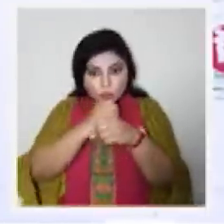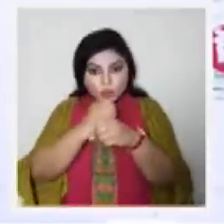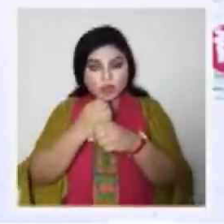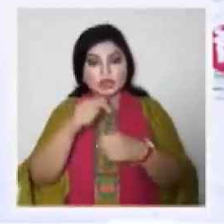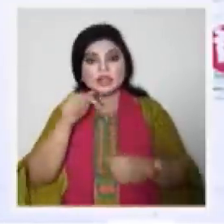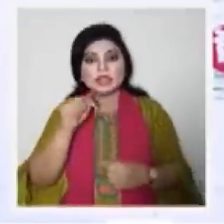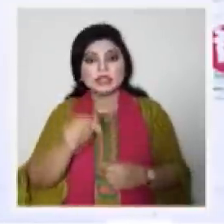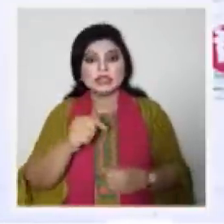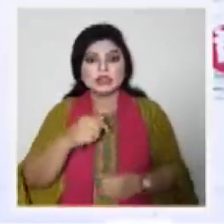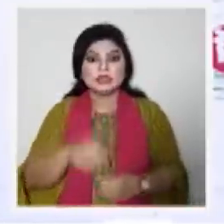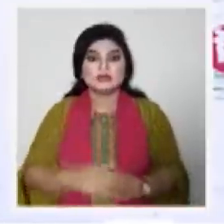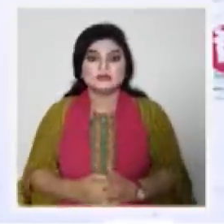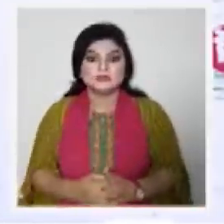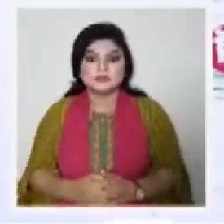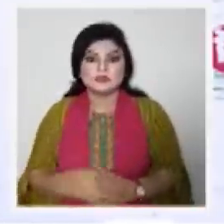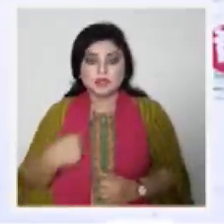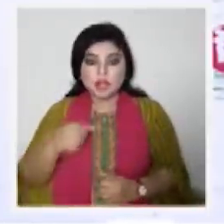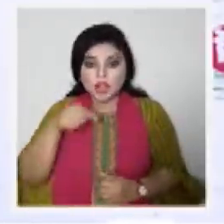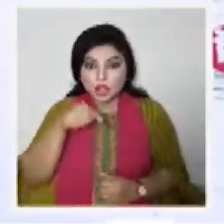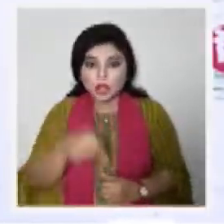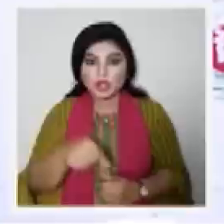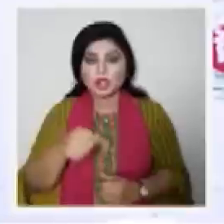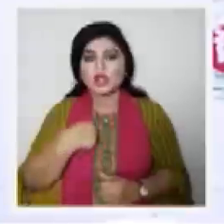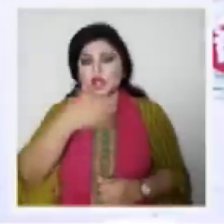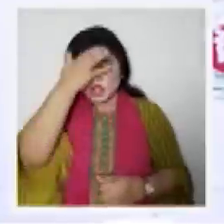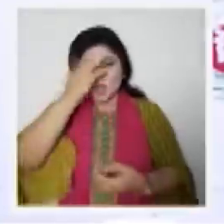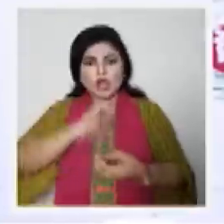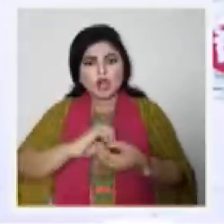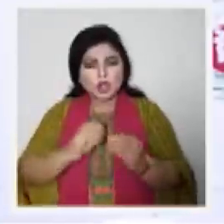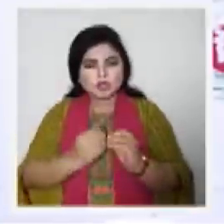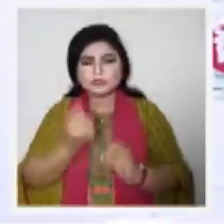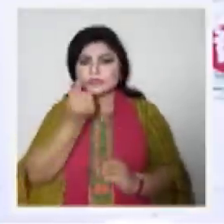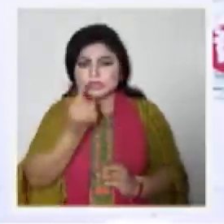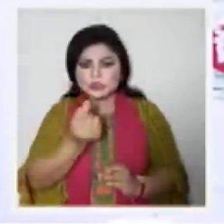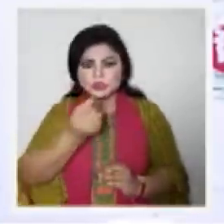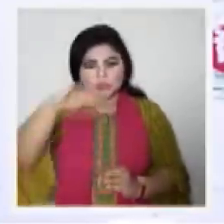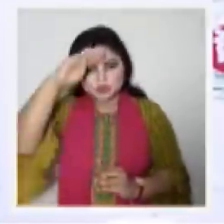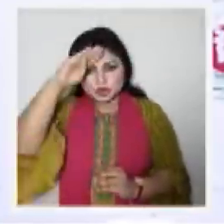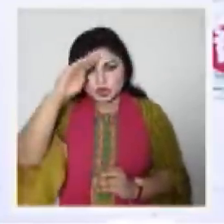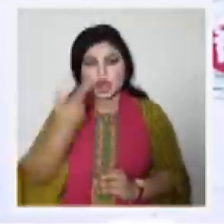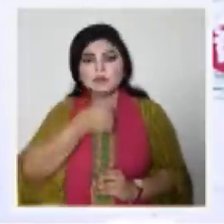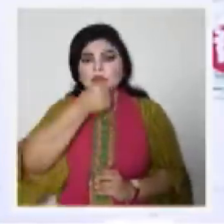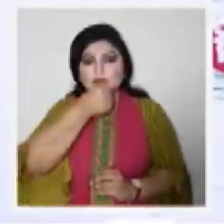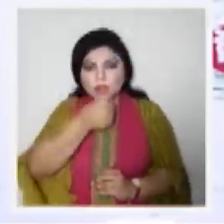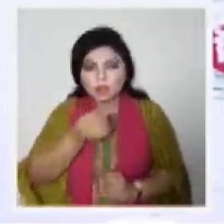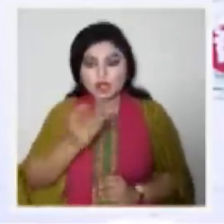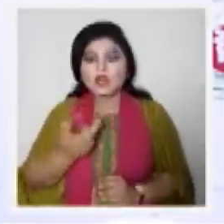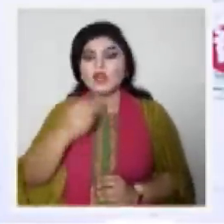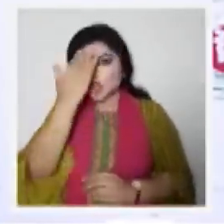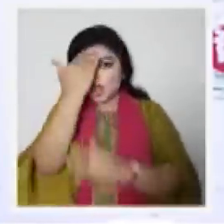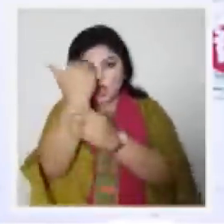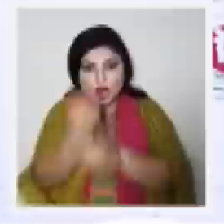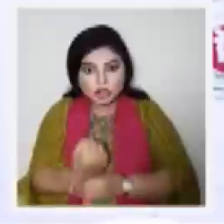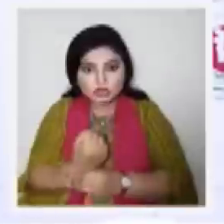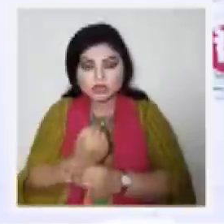পরীক্ষাগারগুলিতে নমুনার সংখ্যা অনেক কম আসছে, নমুনা সংগৃহীত কম হচ্ছে। আপনাদের যাদের কোনো রকম